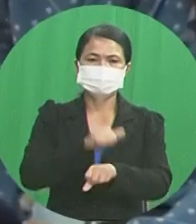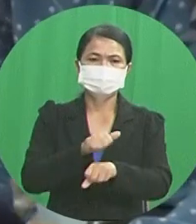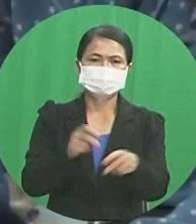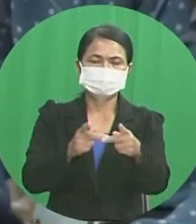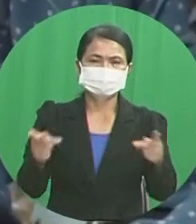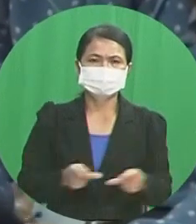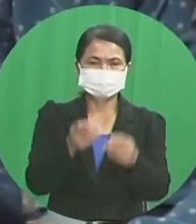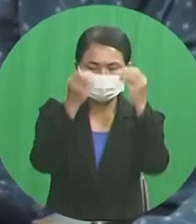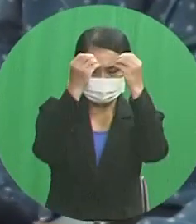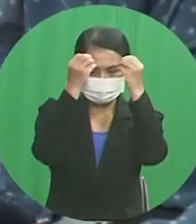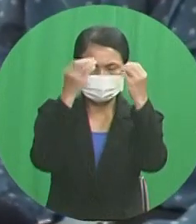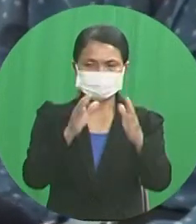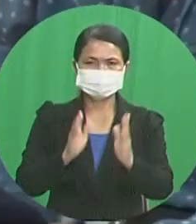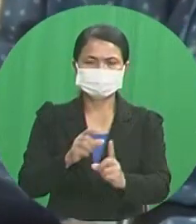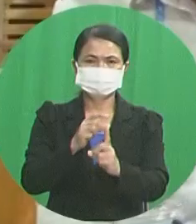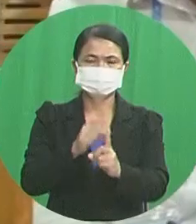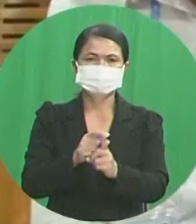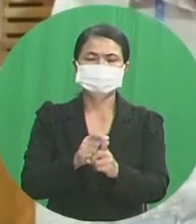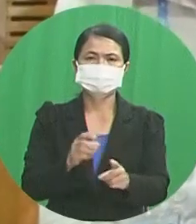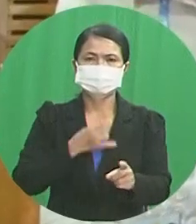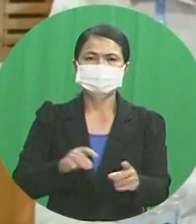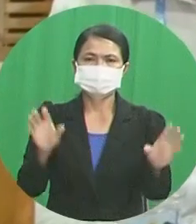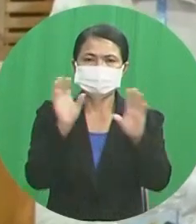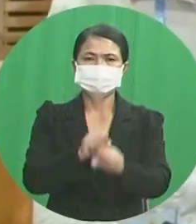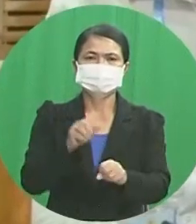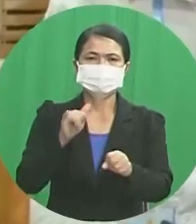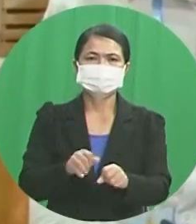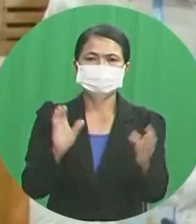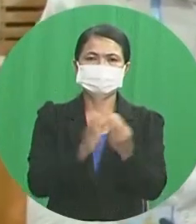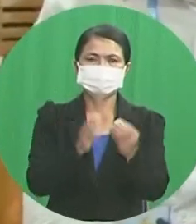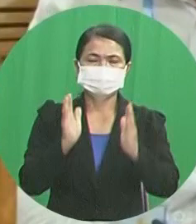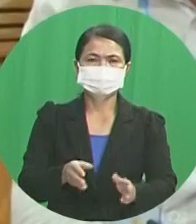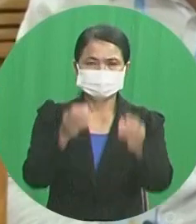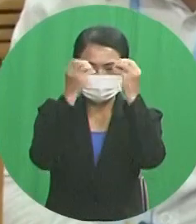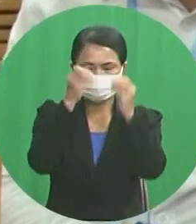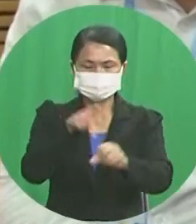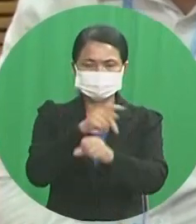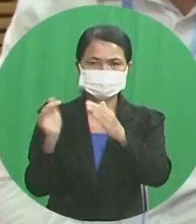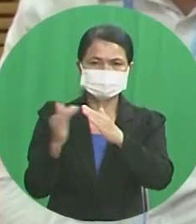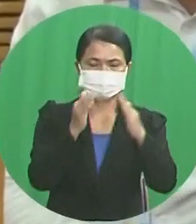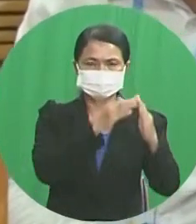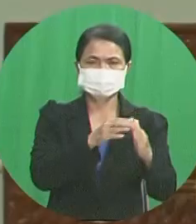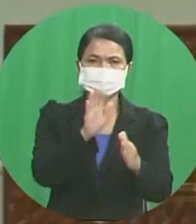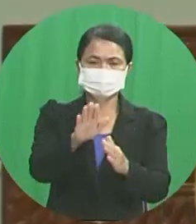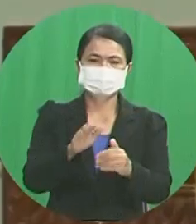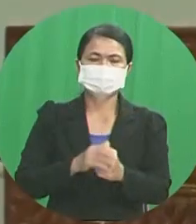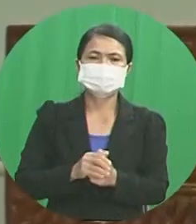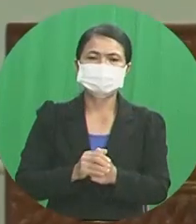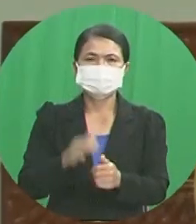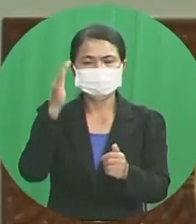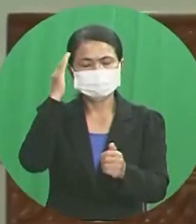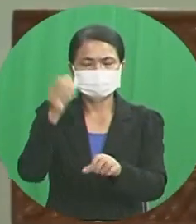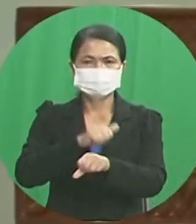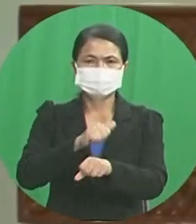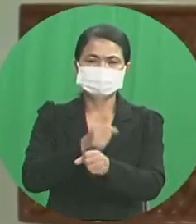យាល័យព័ត៌មាននិងអ្នកនាំពាក្យព្រោះអាចក្តាប់បាននៅចំនួនអ្នកសារព័ត៌មានក្នុងខេត្តក្រុងរបស់ខ្លួនដឹងពីការ